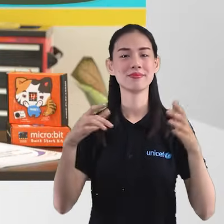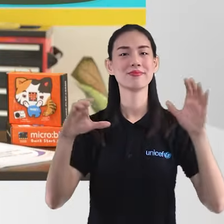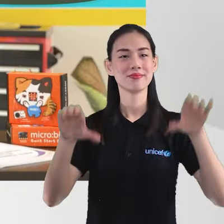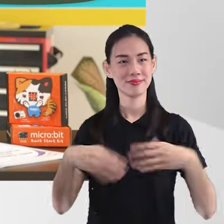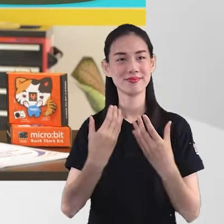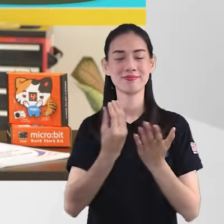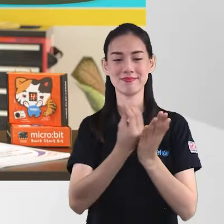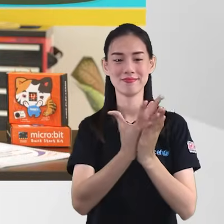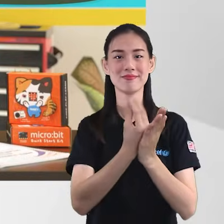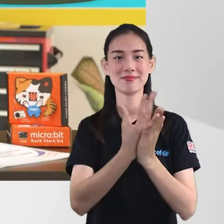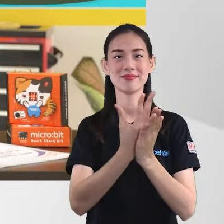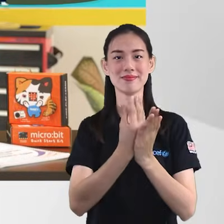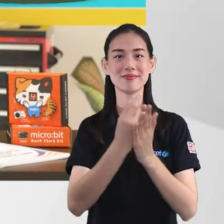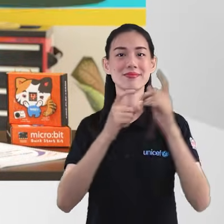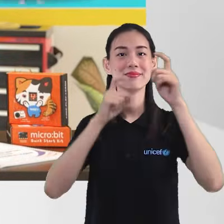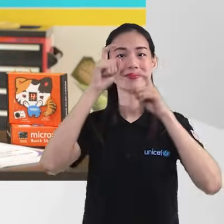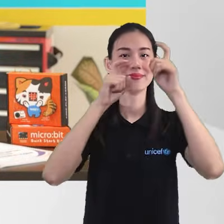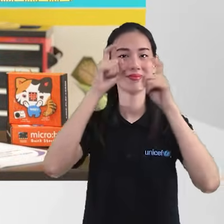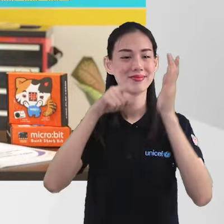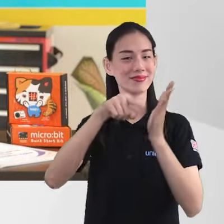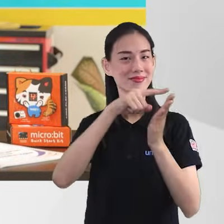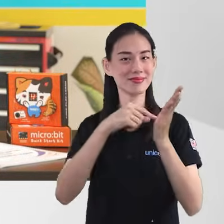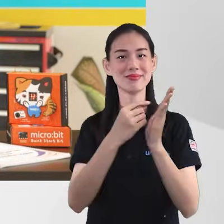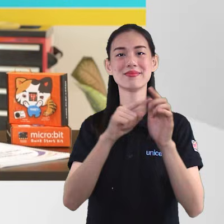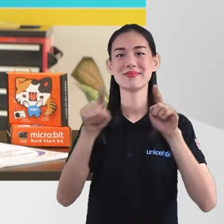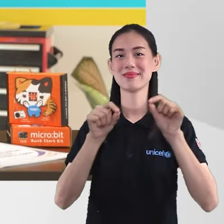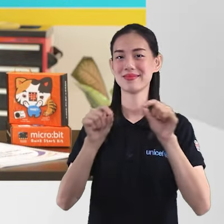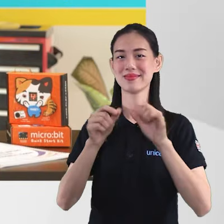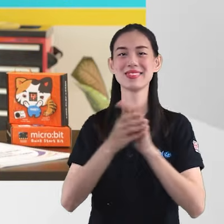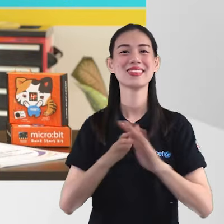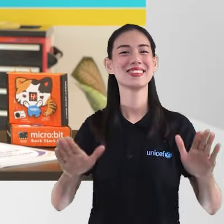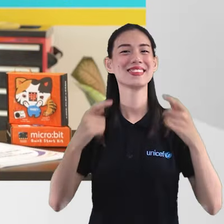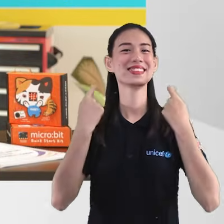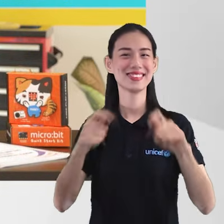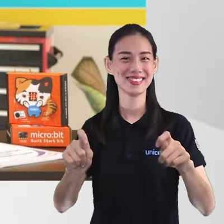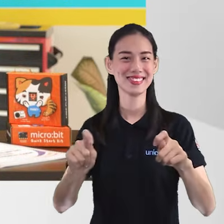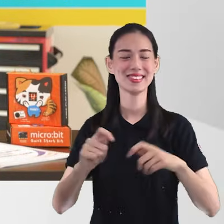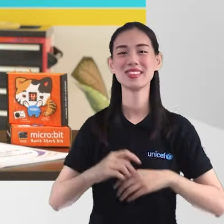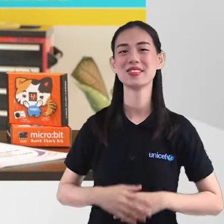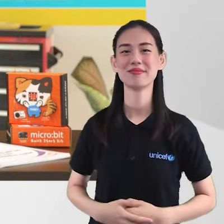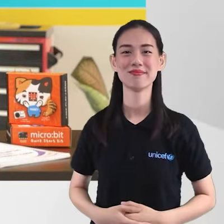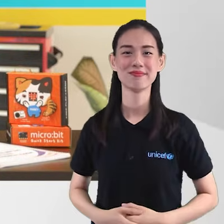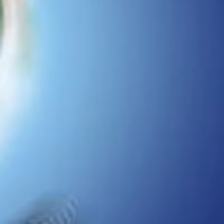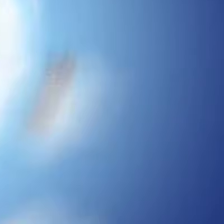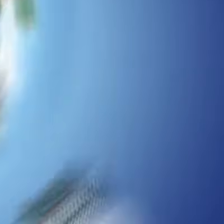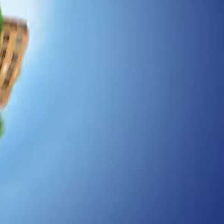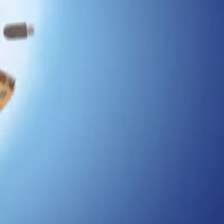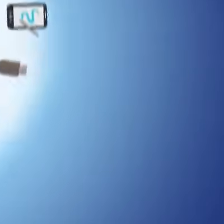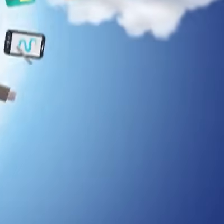cabaran pertama sebelum anda ke episod seterusnya. Paparkan emoji kenyitan mata pada papan Microbit anda. Selamat mencuba!